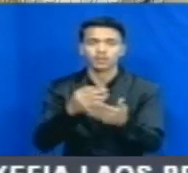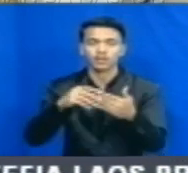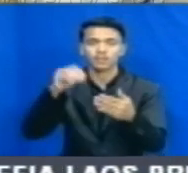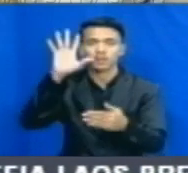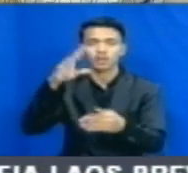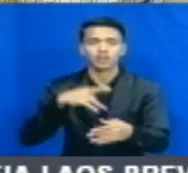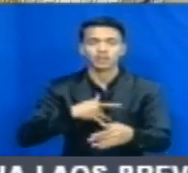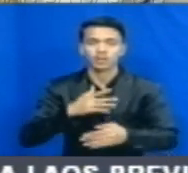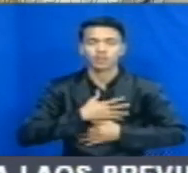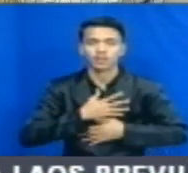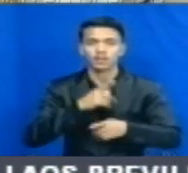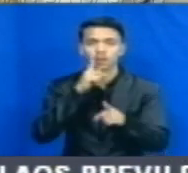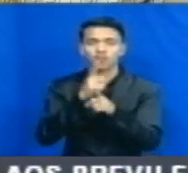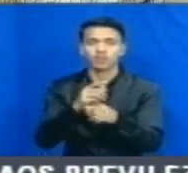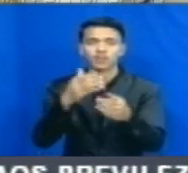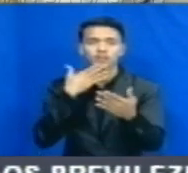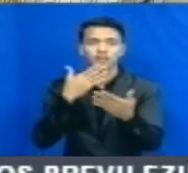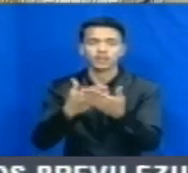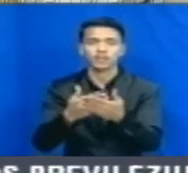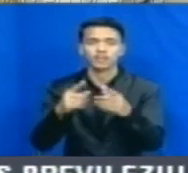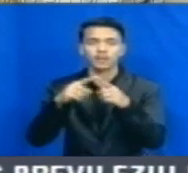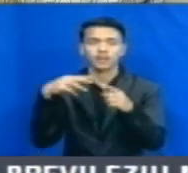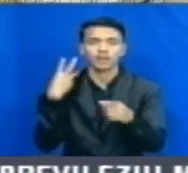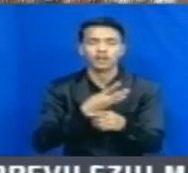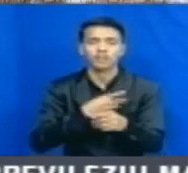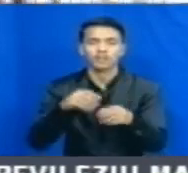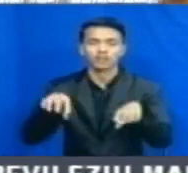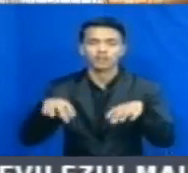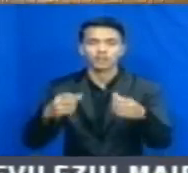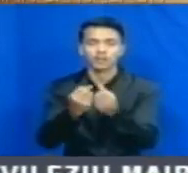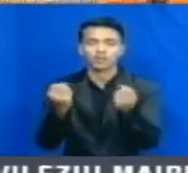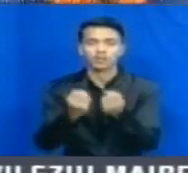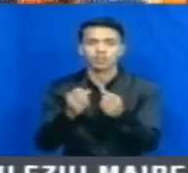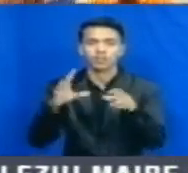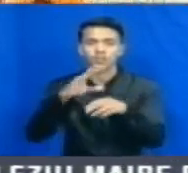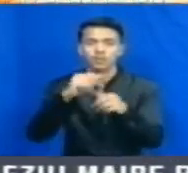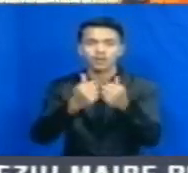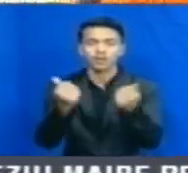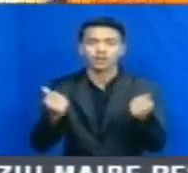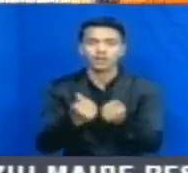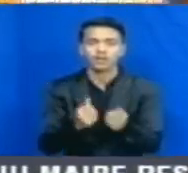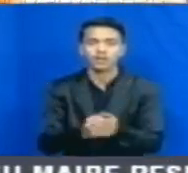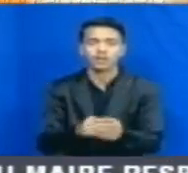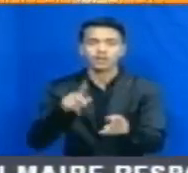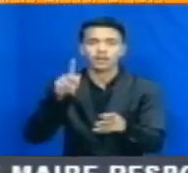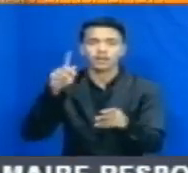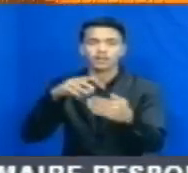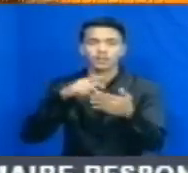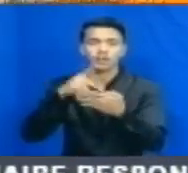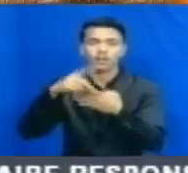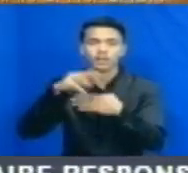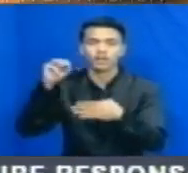liutan tambai dane benefisu ida ba ami ke servisu ya amne suku ho aldea. Programa Mão de Obra Posto Administrativo ne governo prevê